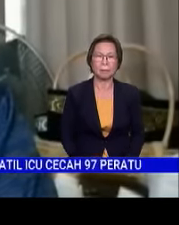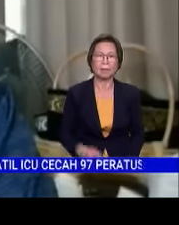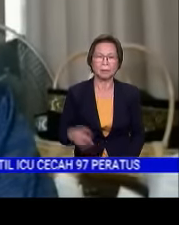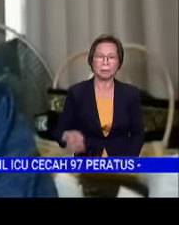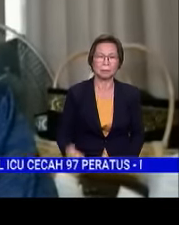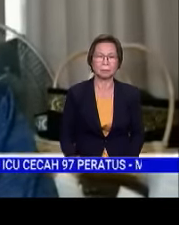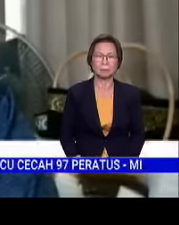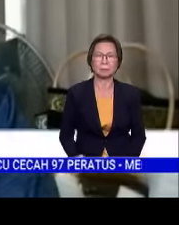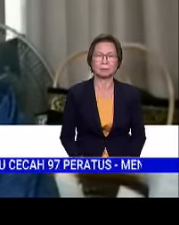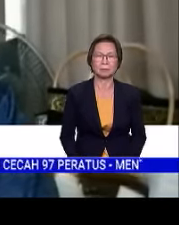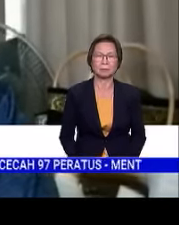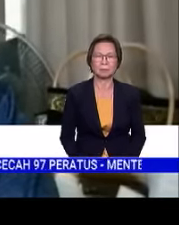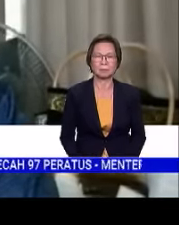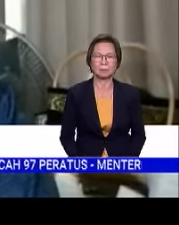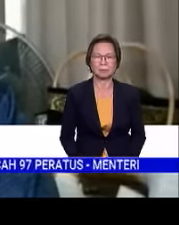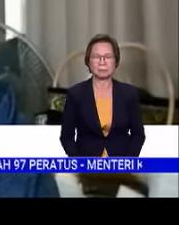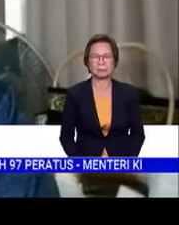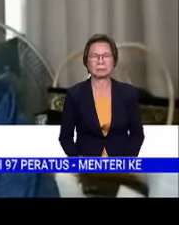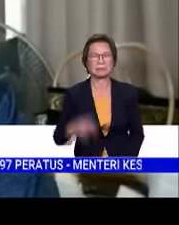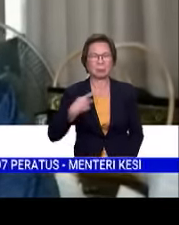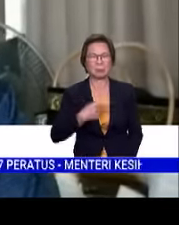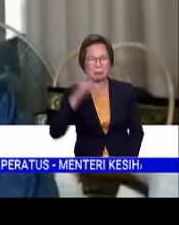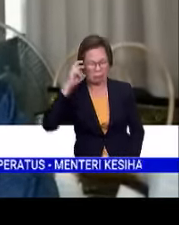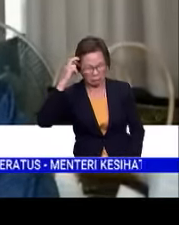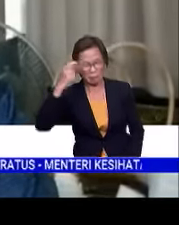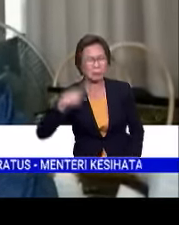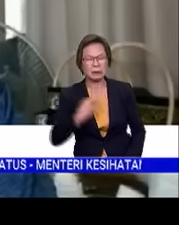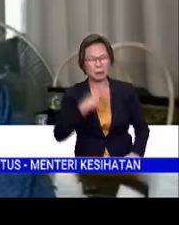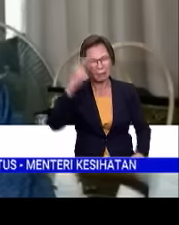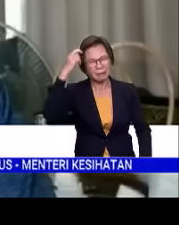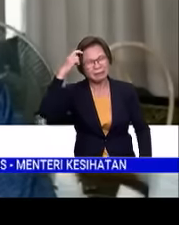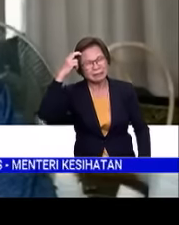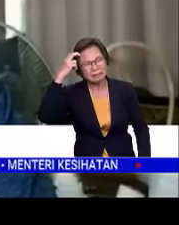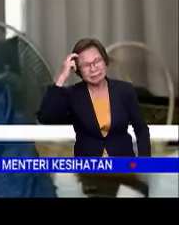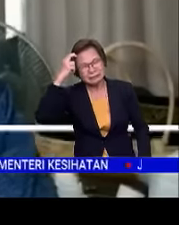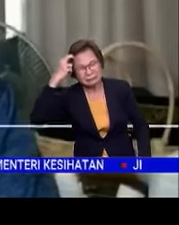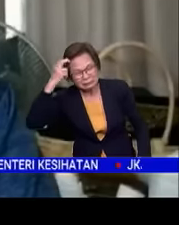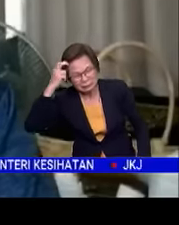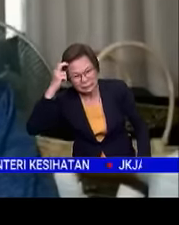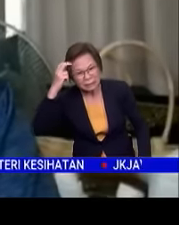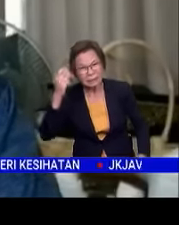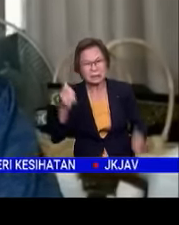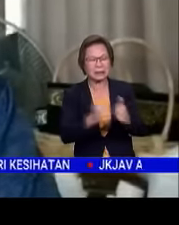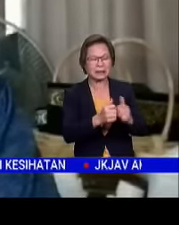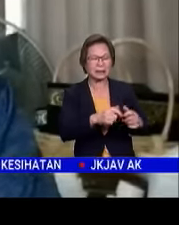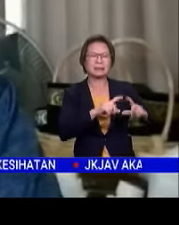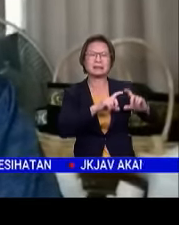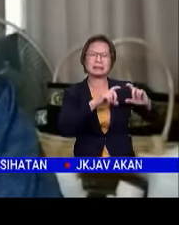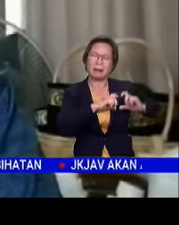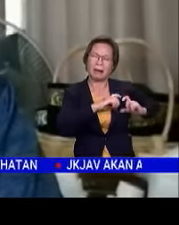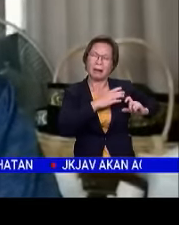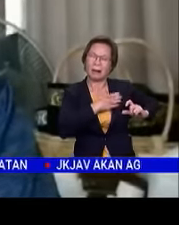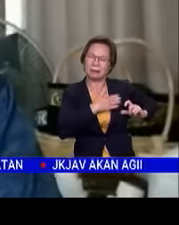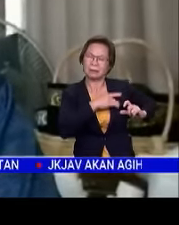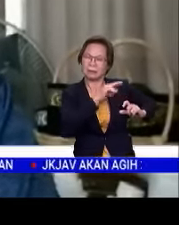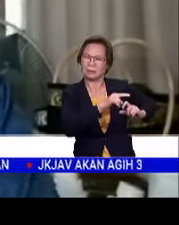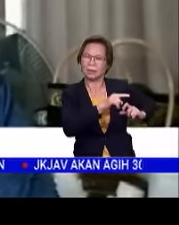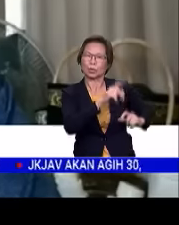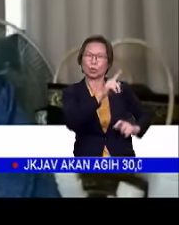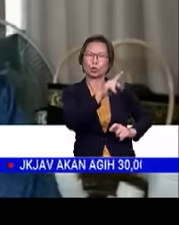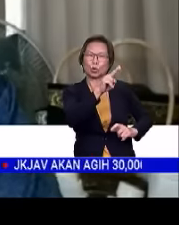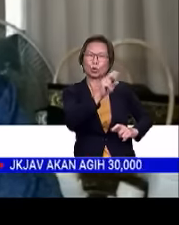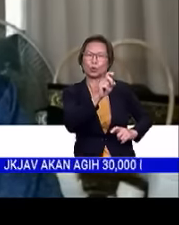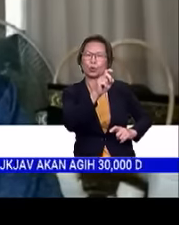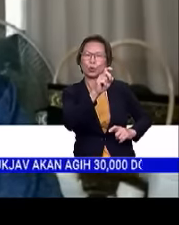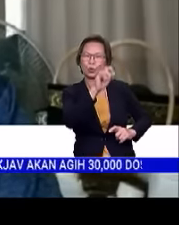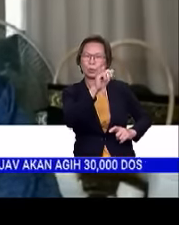Kita tidak boleh skeptikal ataupun ragu-ragu dengan niat Wan Kuzin. Walaupun mungkin ada pelbagai